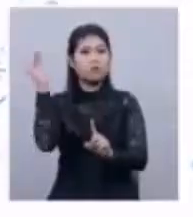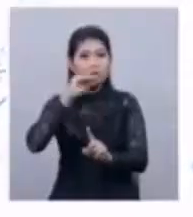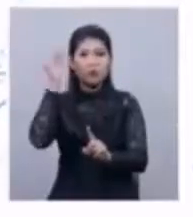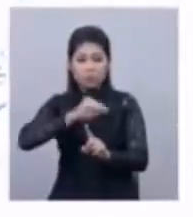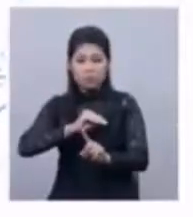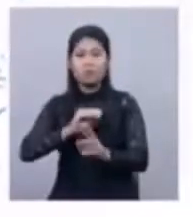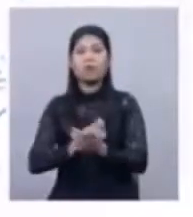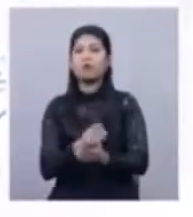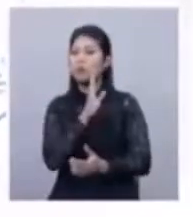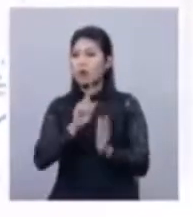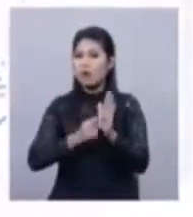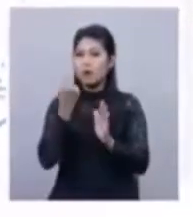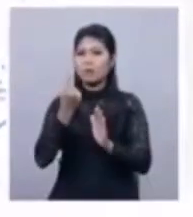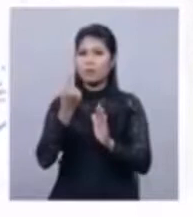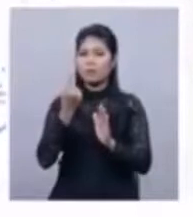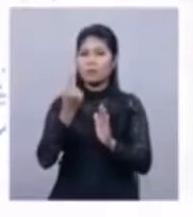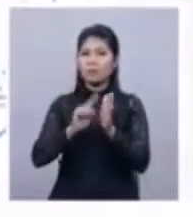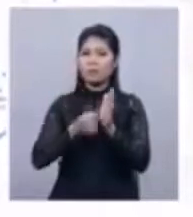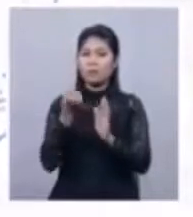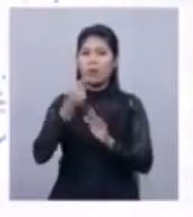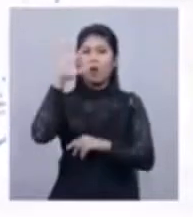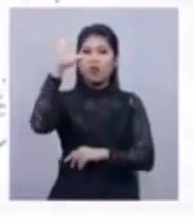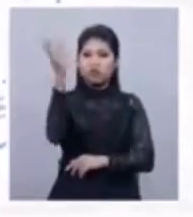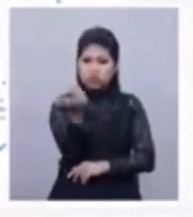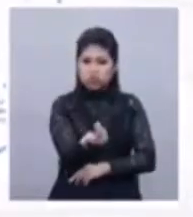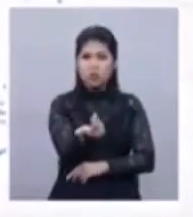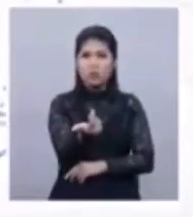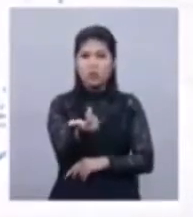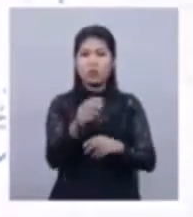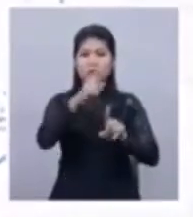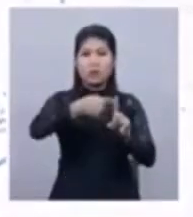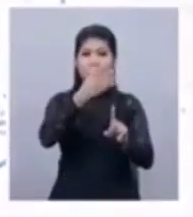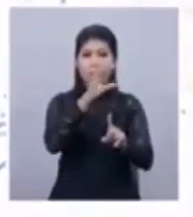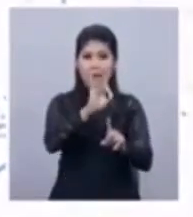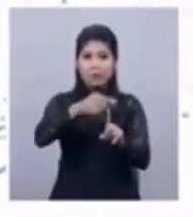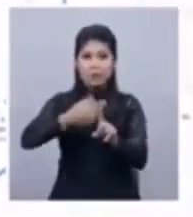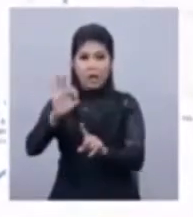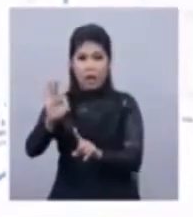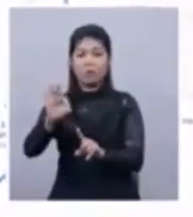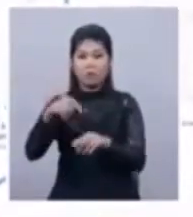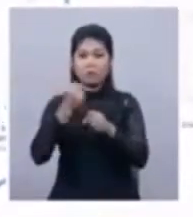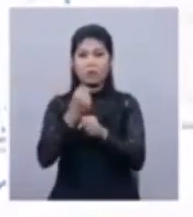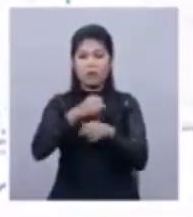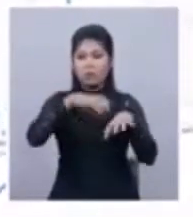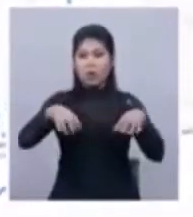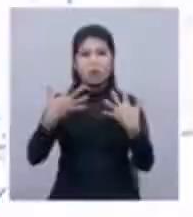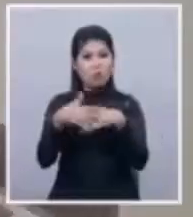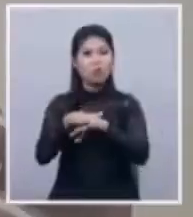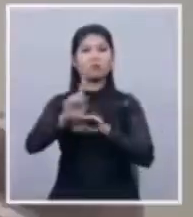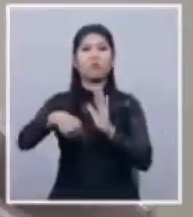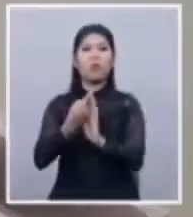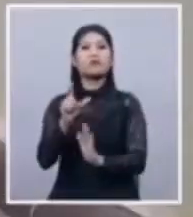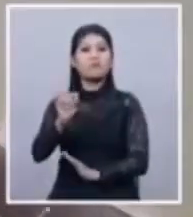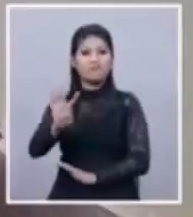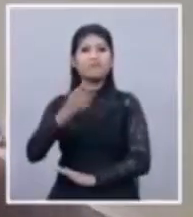างครั้งเนี่ยถ้าเกิดว่าเริ่มเคาะก็คือเริ่มพายุเริ่มเข้าเหตุการณ์วิกฤตตั้งแต่สิงหากันยาครับอาจจะต้องทำงานร่วมกัน24ชั่วโมงเลย